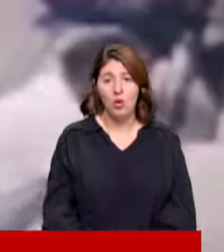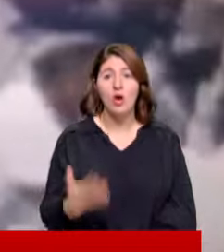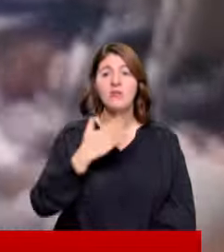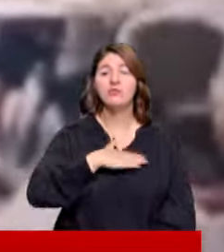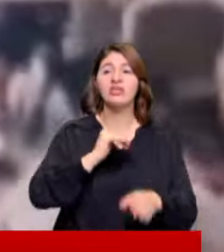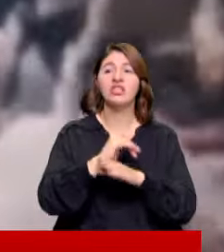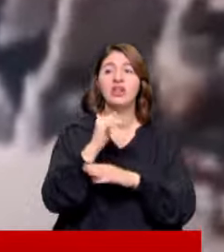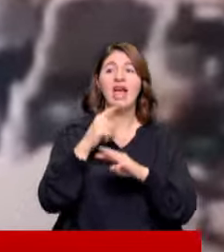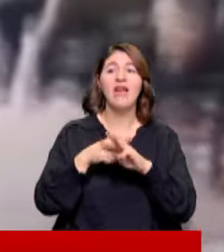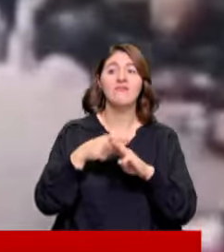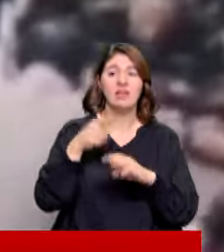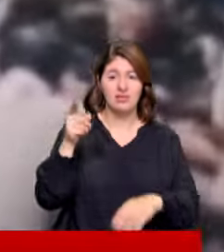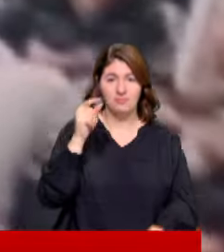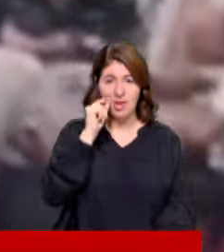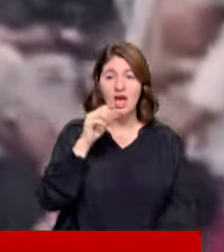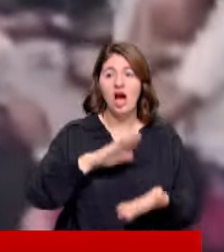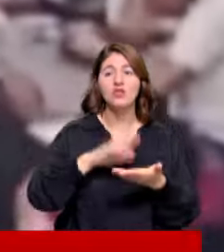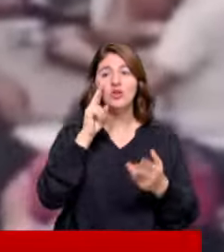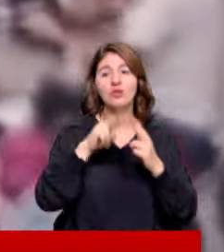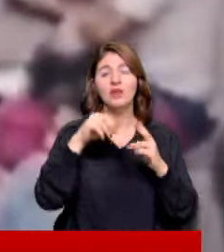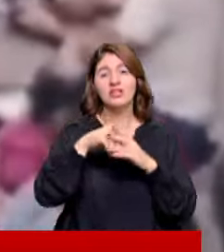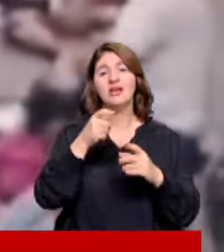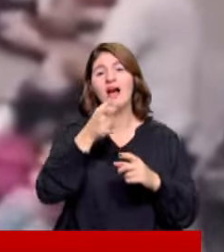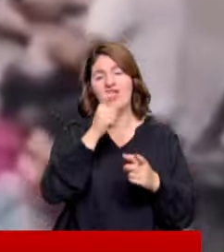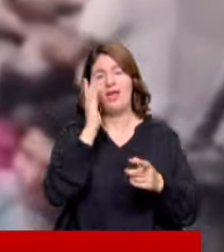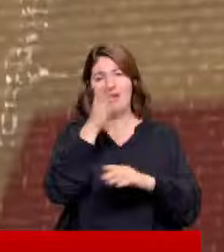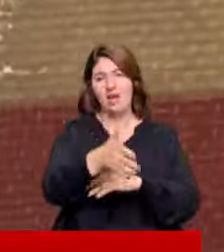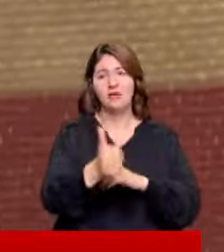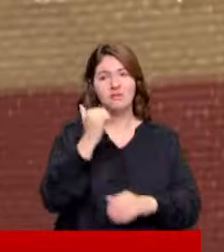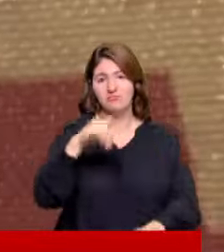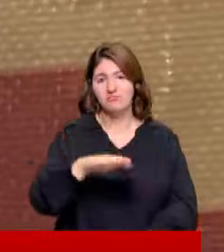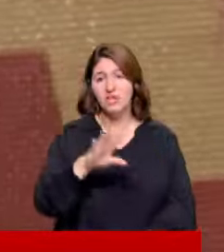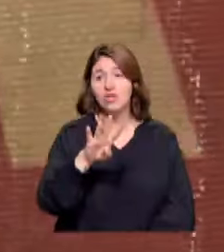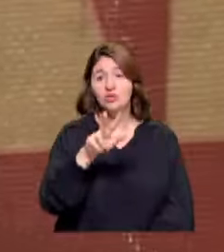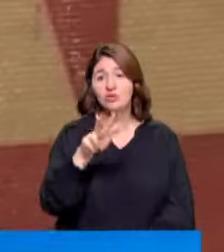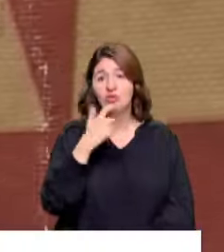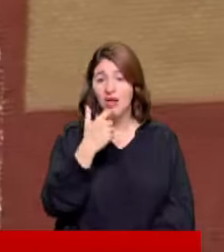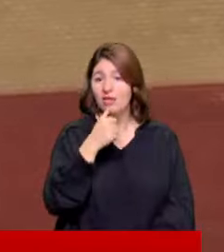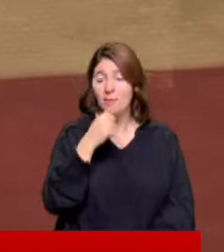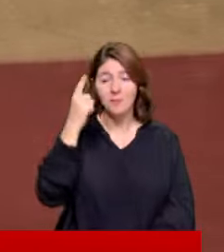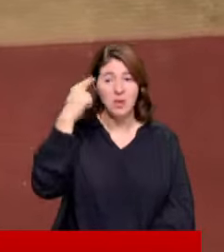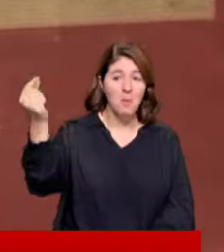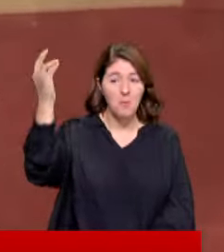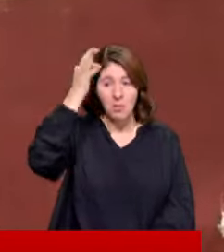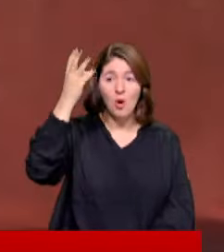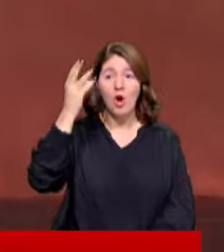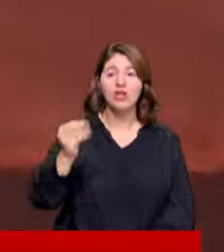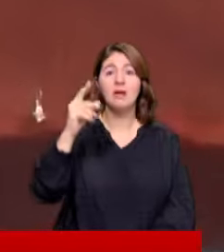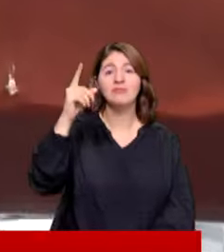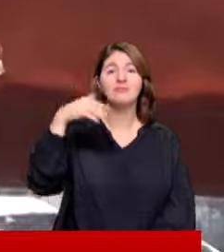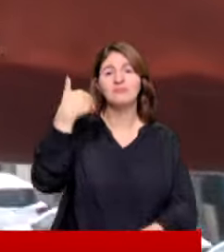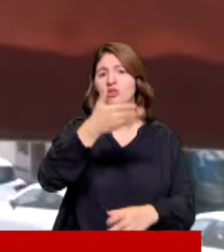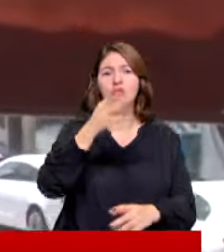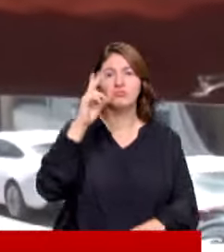Bursa'da yaşayan Evren Adıgüzel arkadaşını görmek için kıraathaneye gitti, geri dönemedi. 43 yaşındaki adam başına isabet eden yorgun mermi